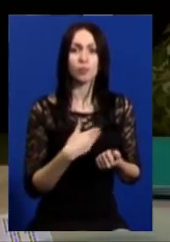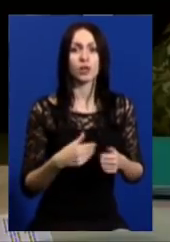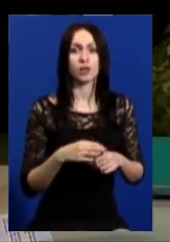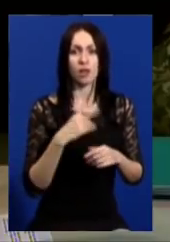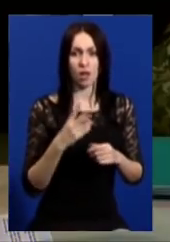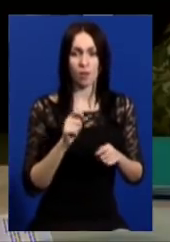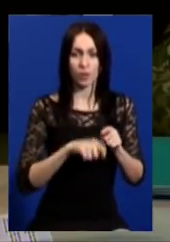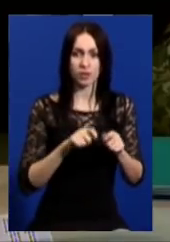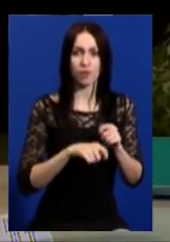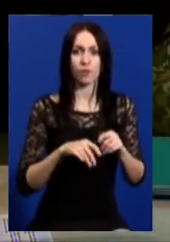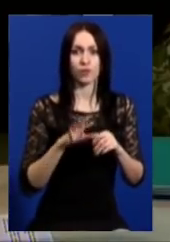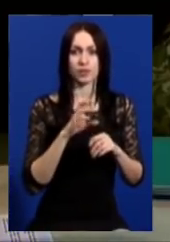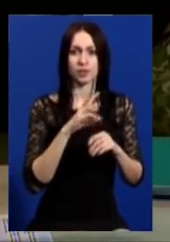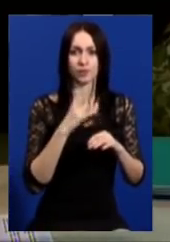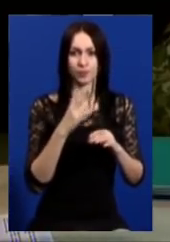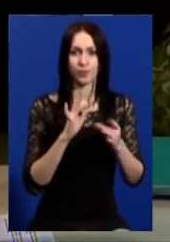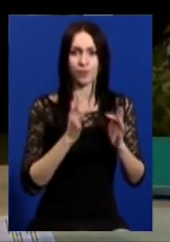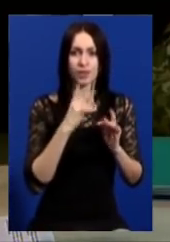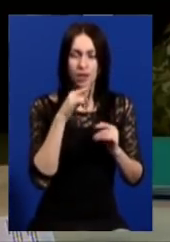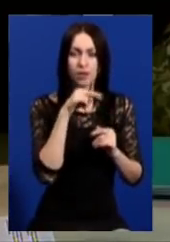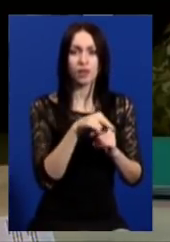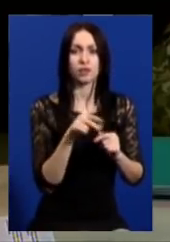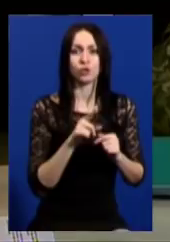моніторинг засобів масової інформації.